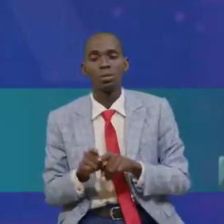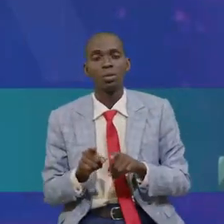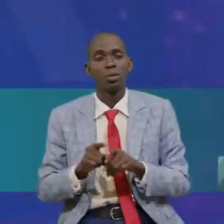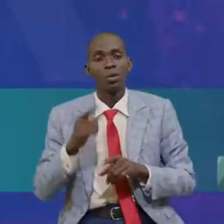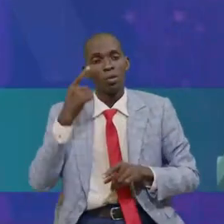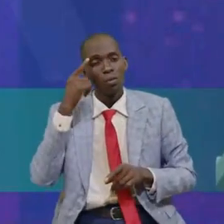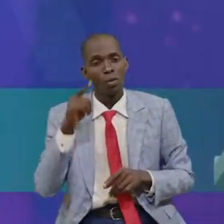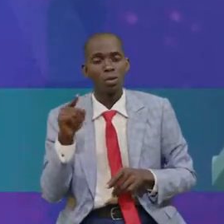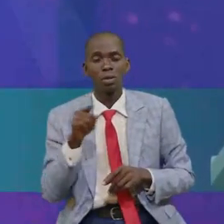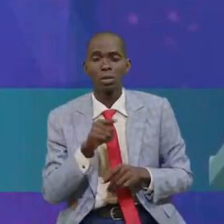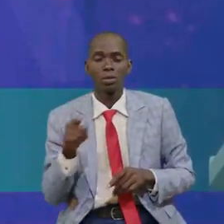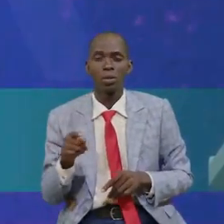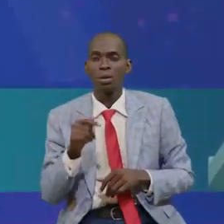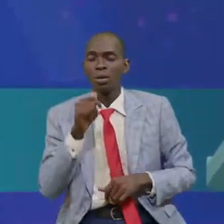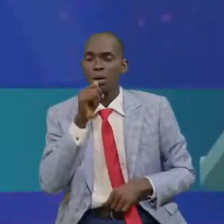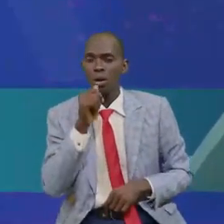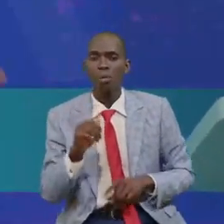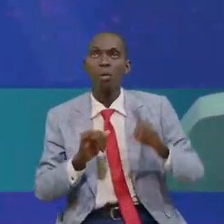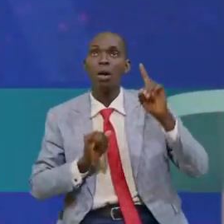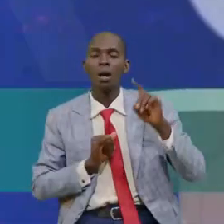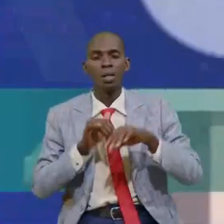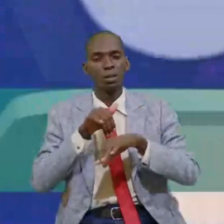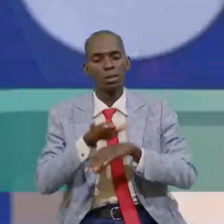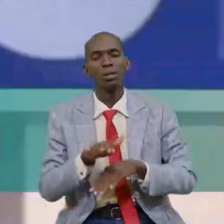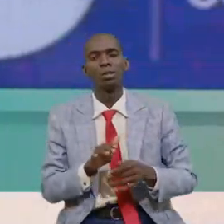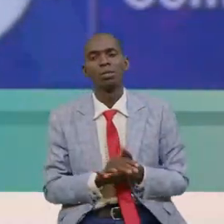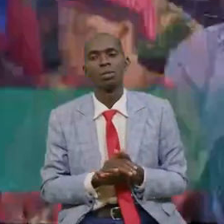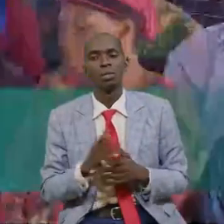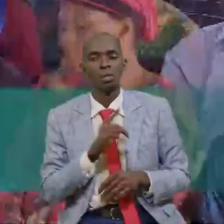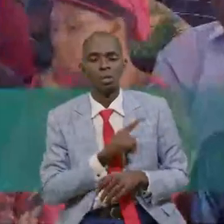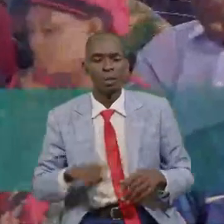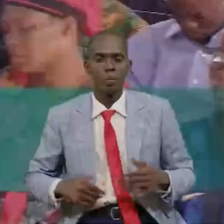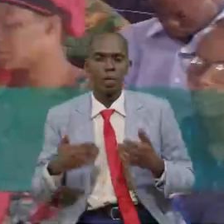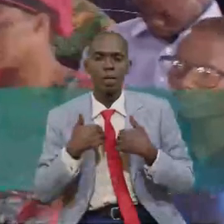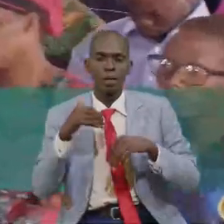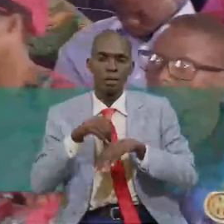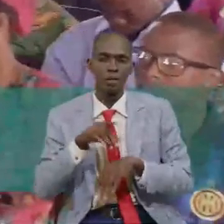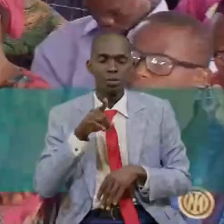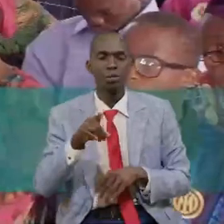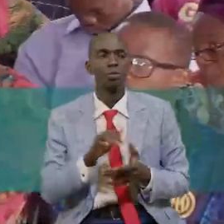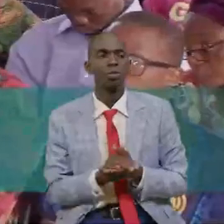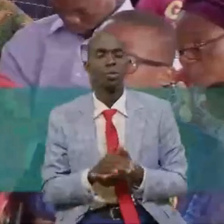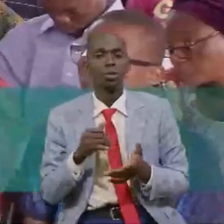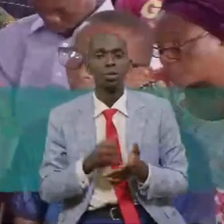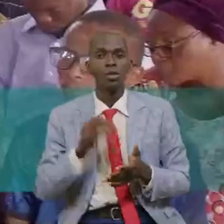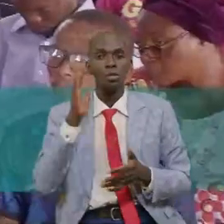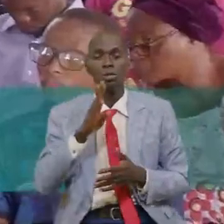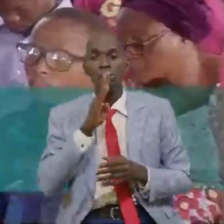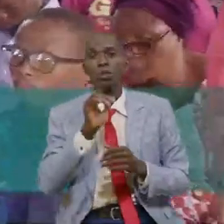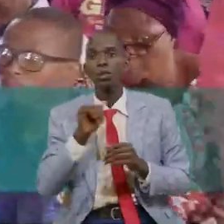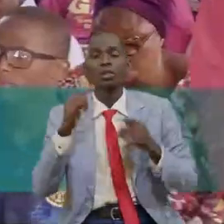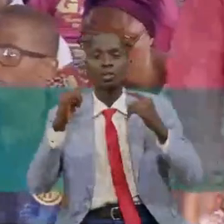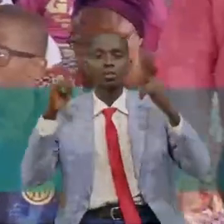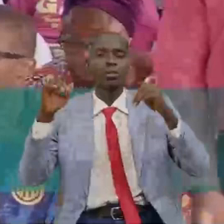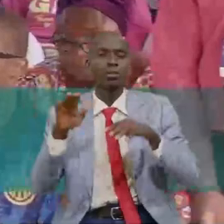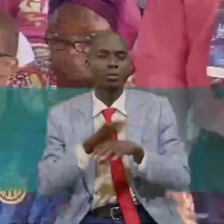Car c'est pour cela que je suis envoyé. Le Seigneur t'a envoyé. Et tu serais un